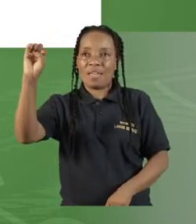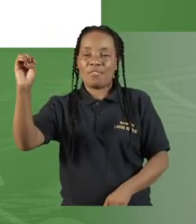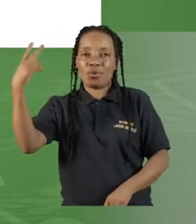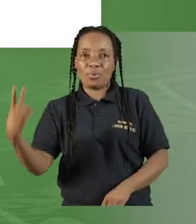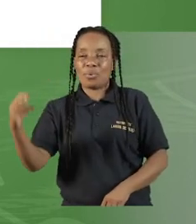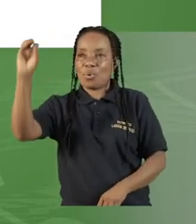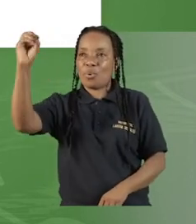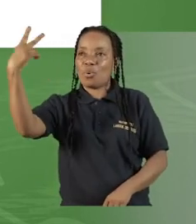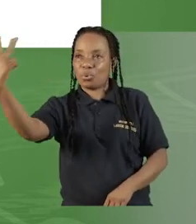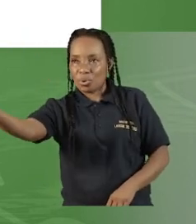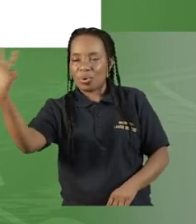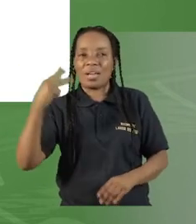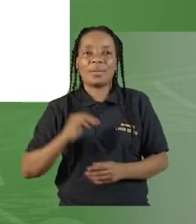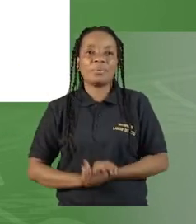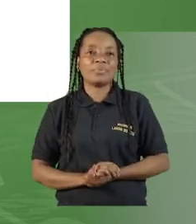Fe2O3.